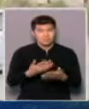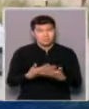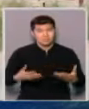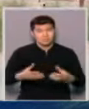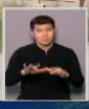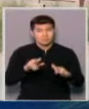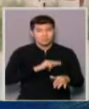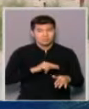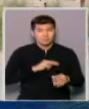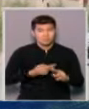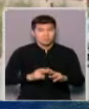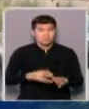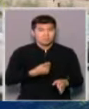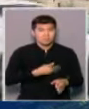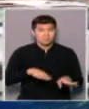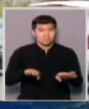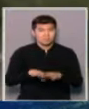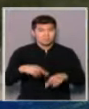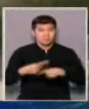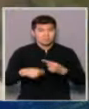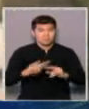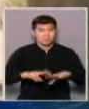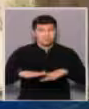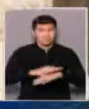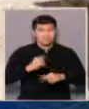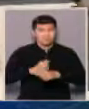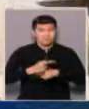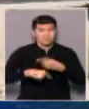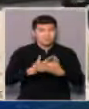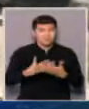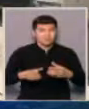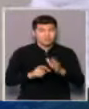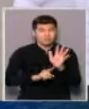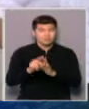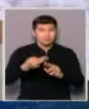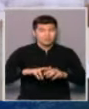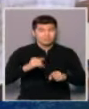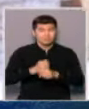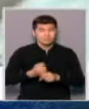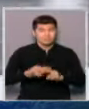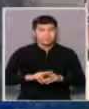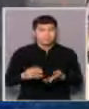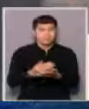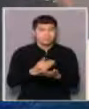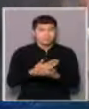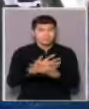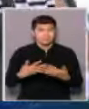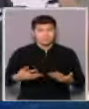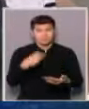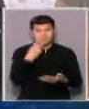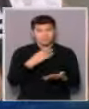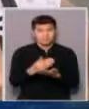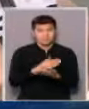жұмысқа орналасуға ниет жоқ, өткені жалақы мардамсыз. Оның үстіне бума-бума қағаз жинау тағысын тағы